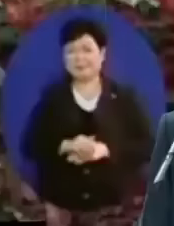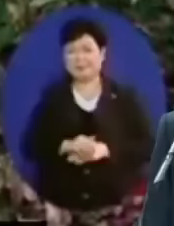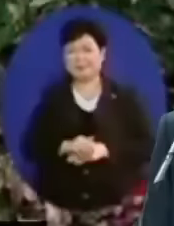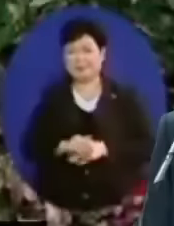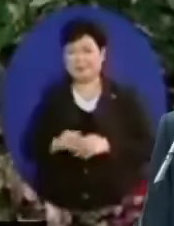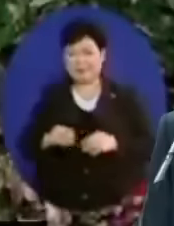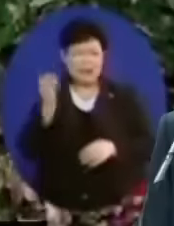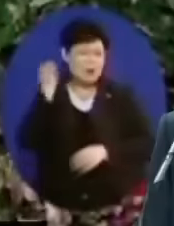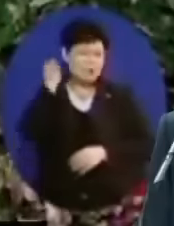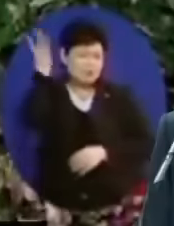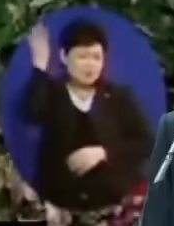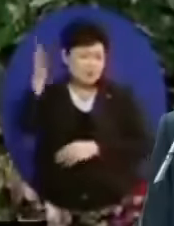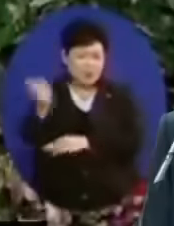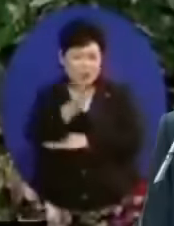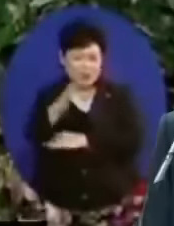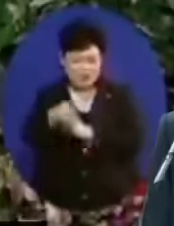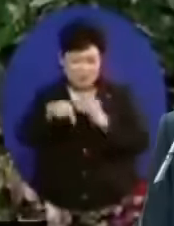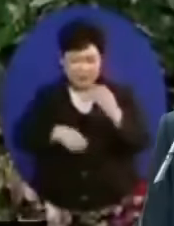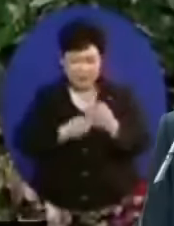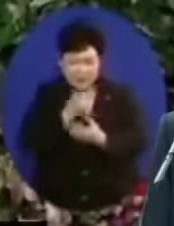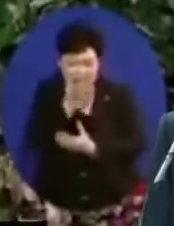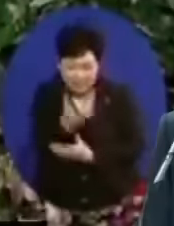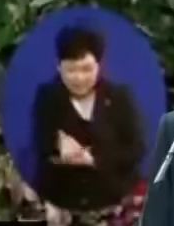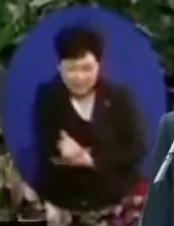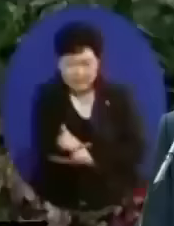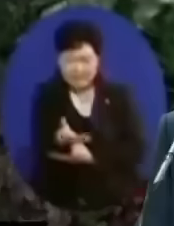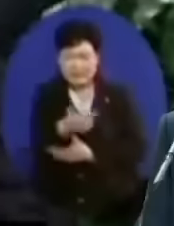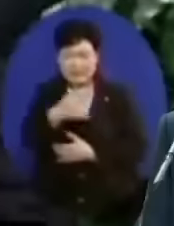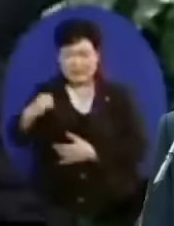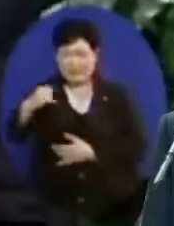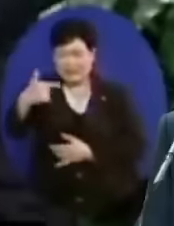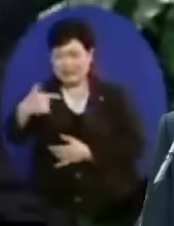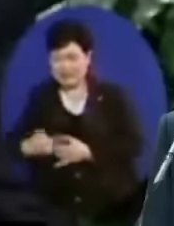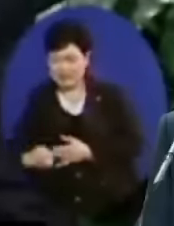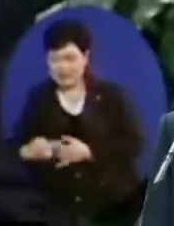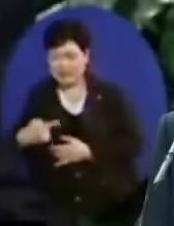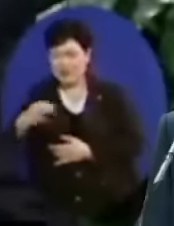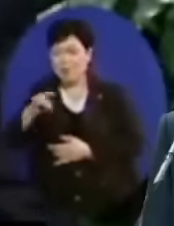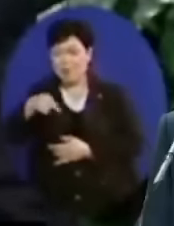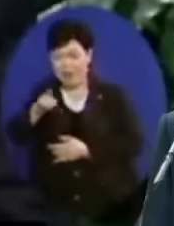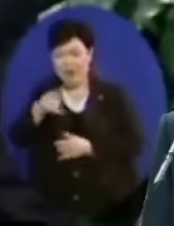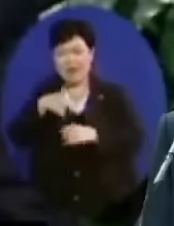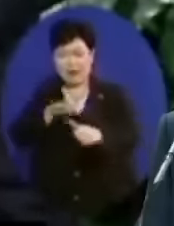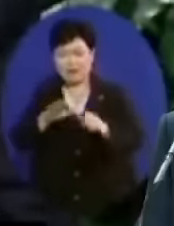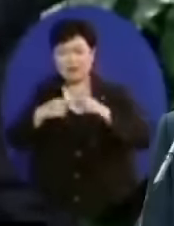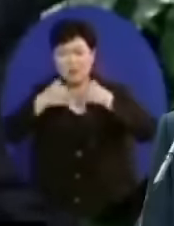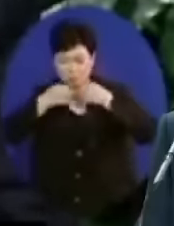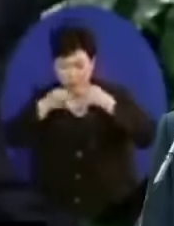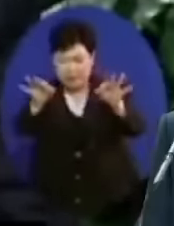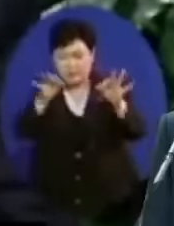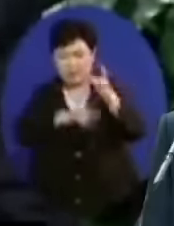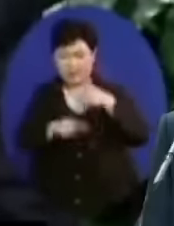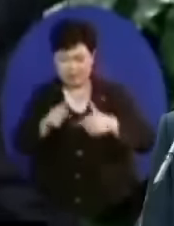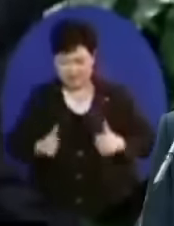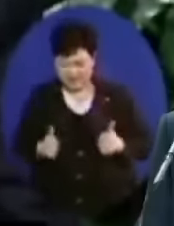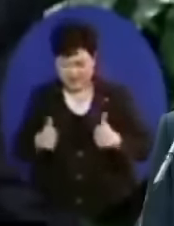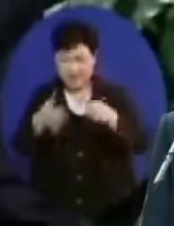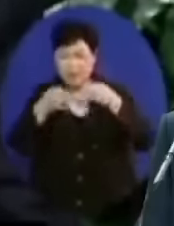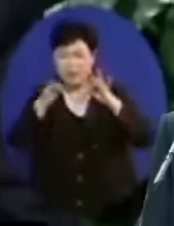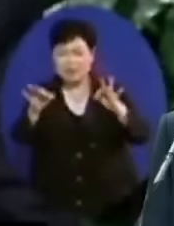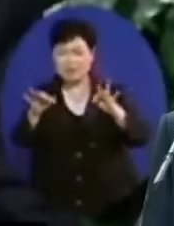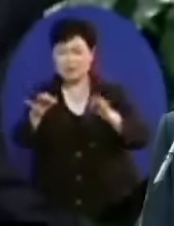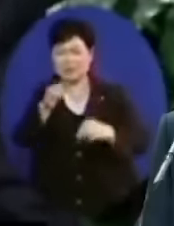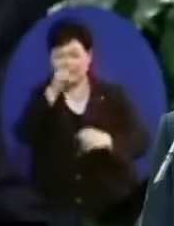물고기 뱃속에서 나왔습니다. 나와서 니느웨로 가서 외칩니다. 이제 요나가 더 힘차게 외칠 수 있는 것은